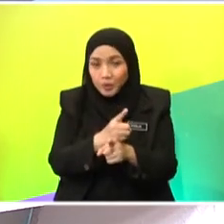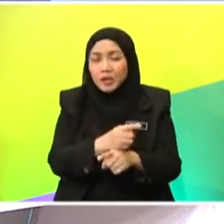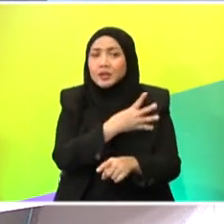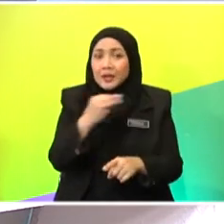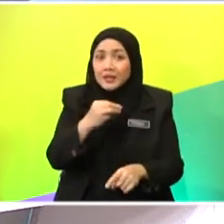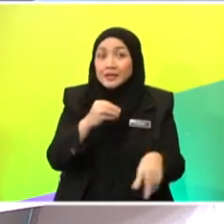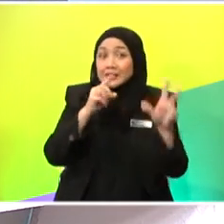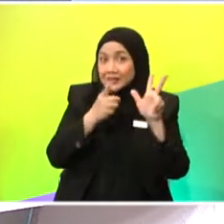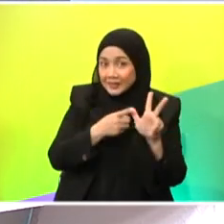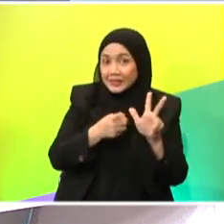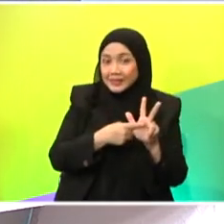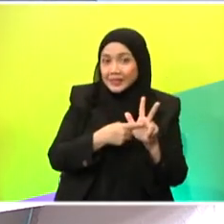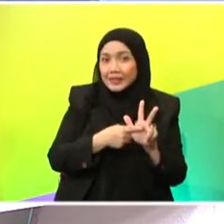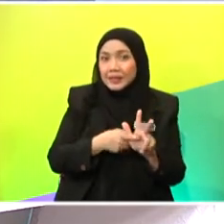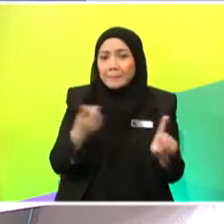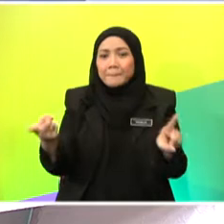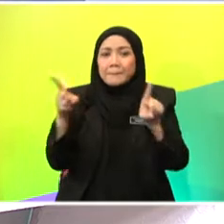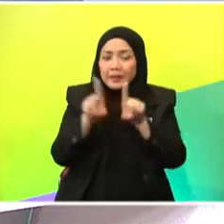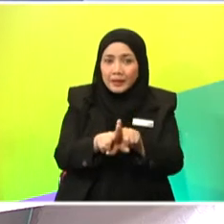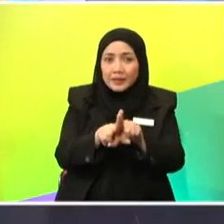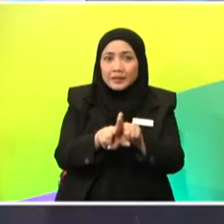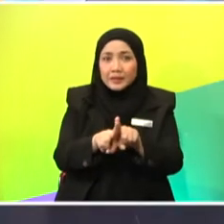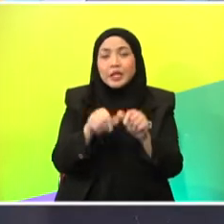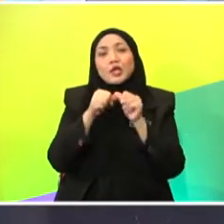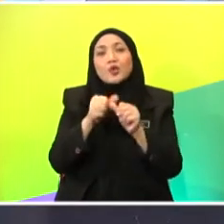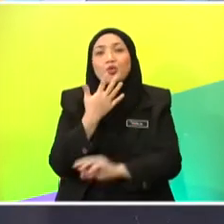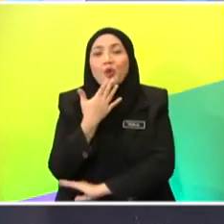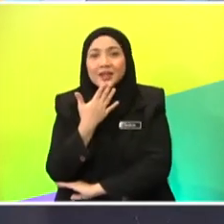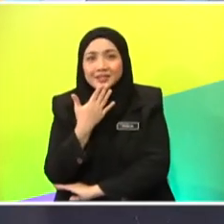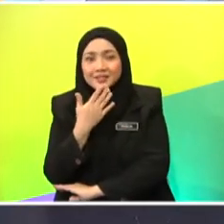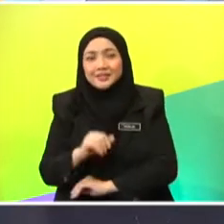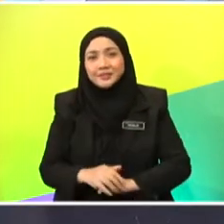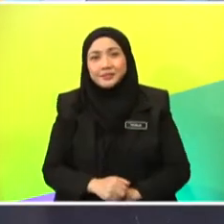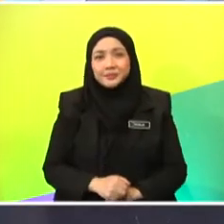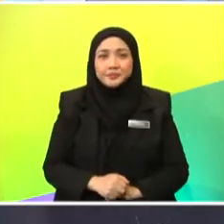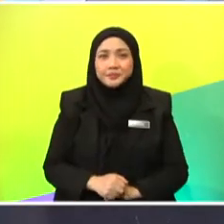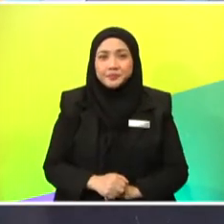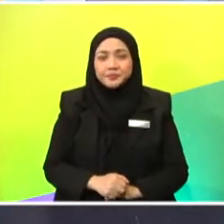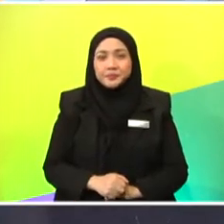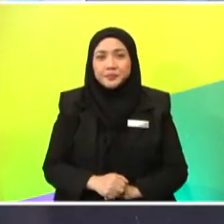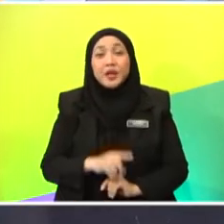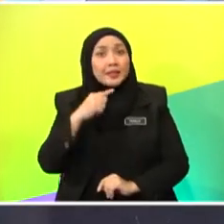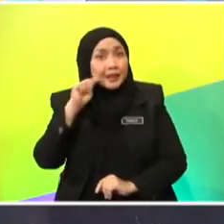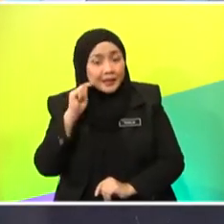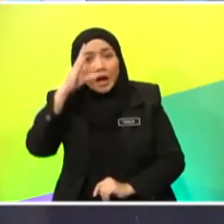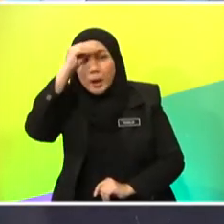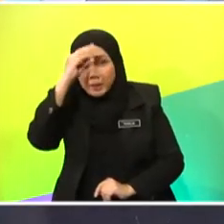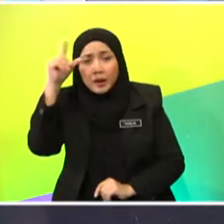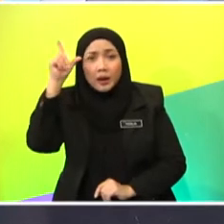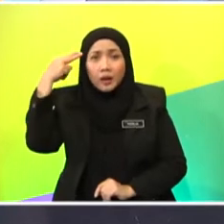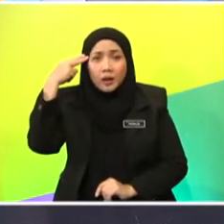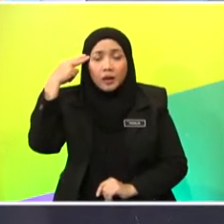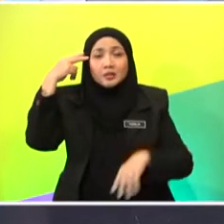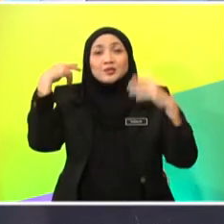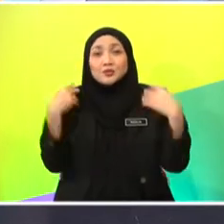kita pada Niko one yeah betul oke cek kuota di saya dah bantu cegukan ya gua ada tak nak